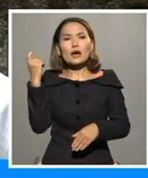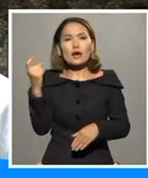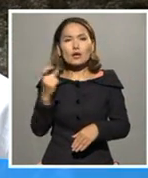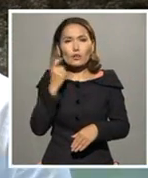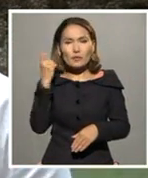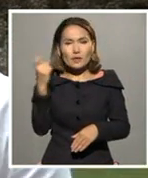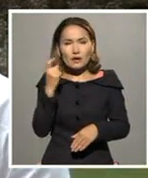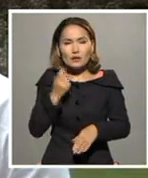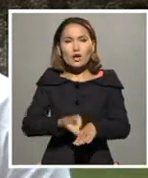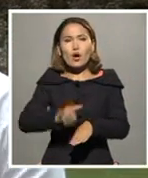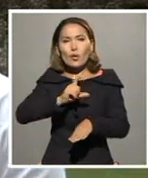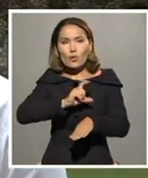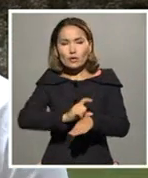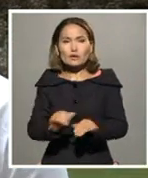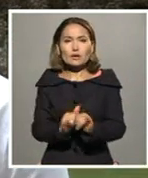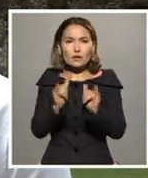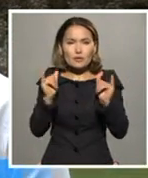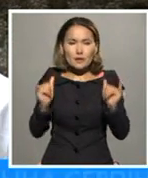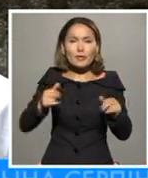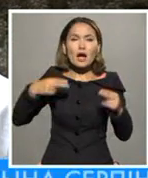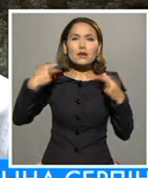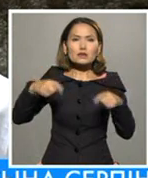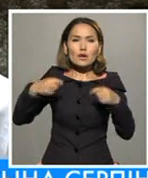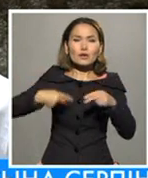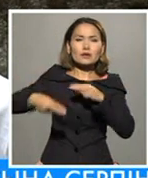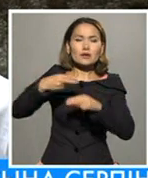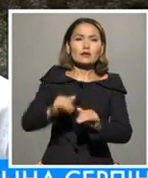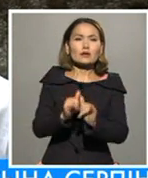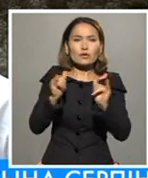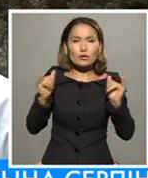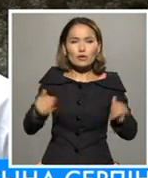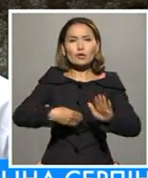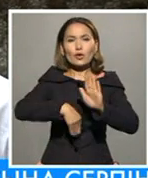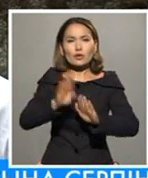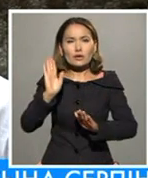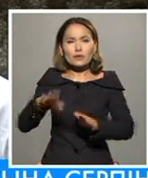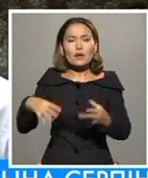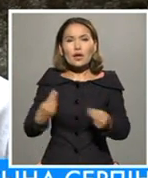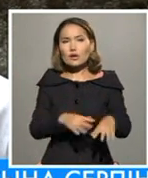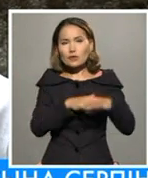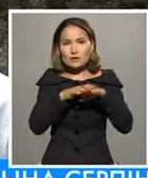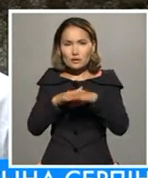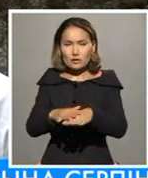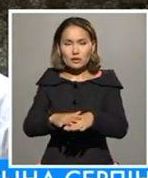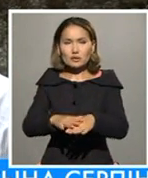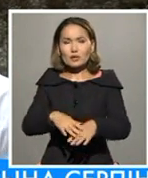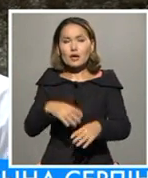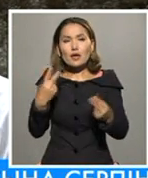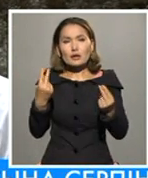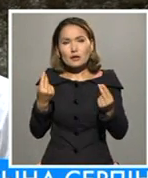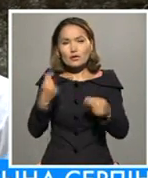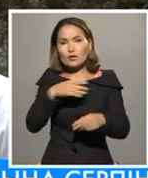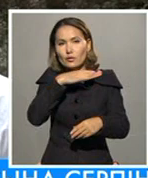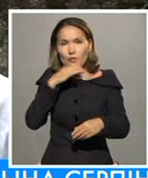болсақ, бұл жерде біріншіден сауда саттық артады, екіншіден инвесторлар көптеп тартамыз елімізге.